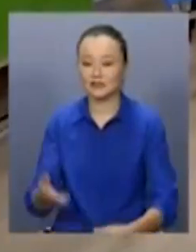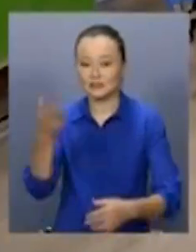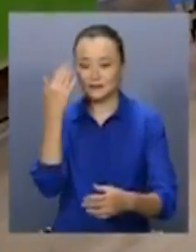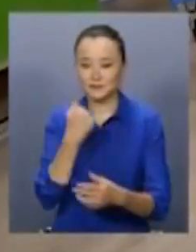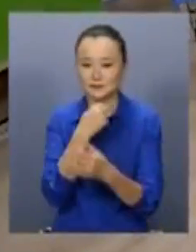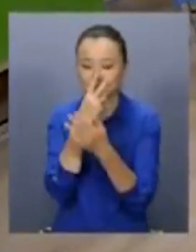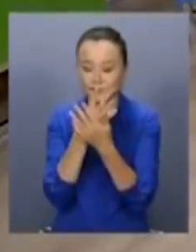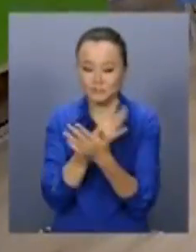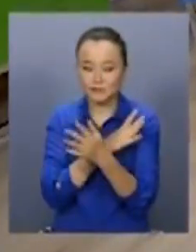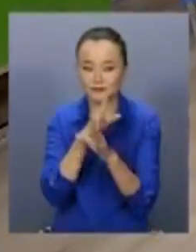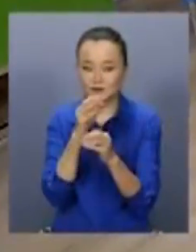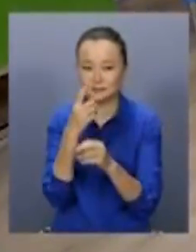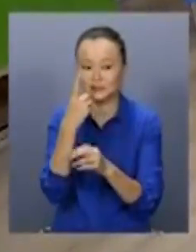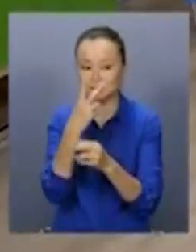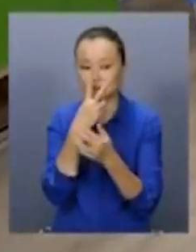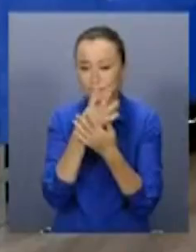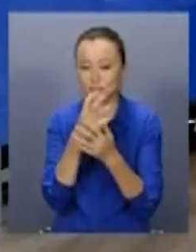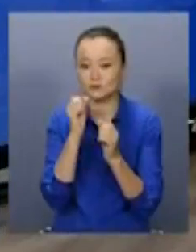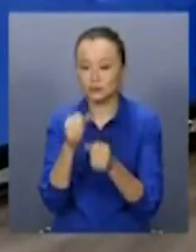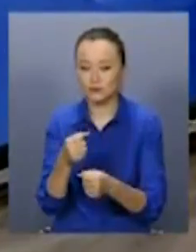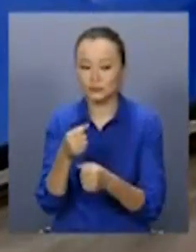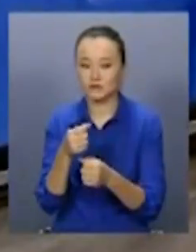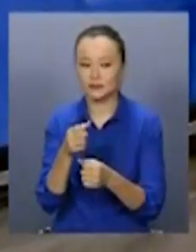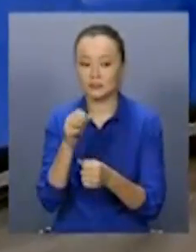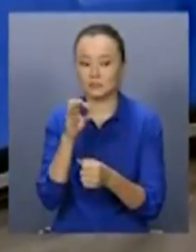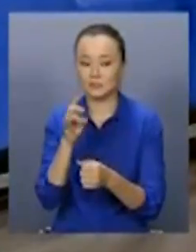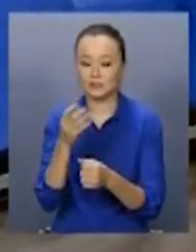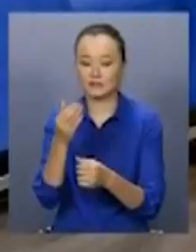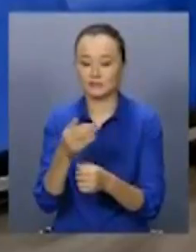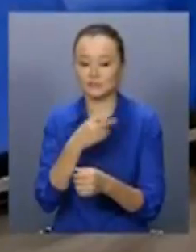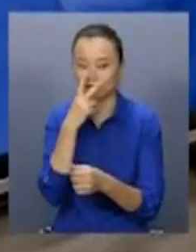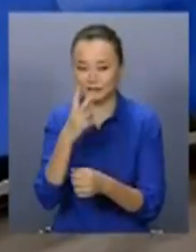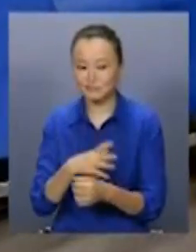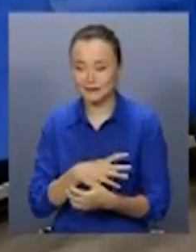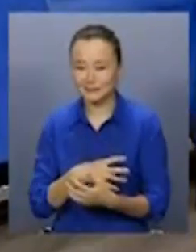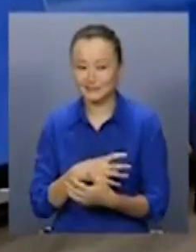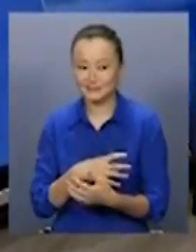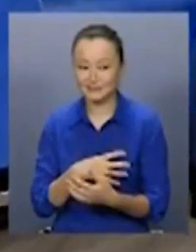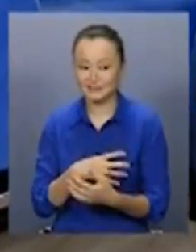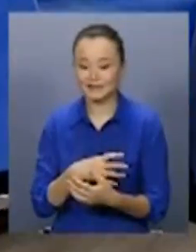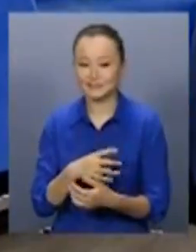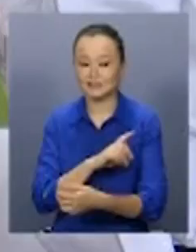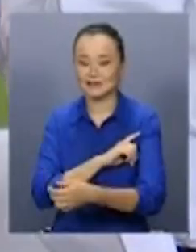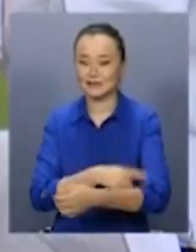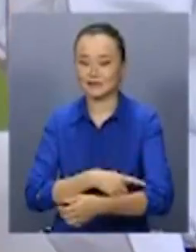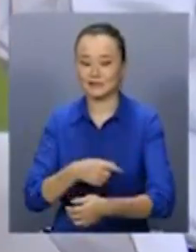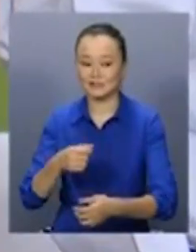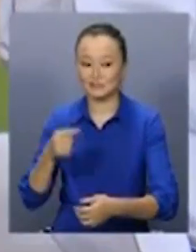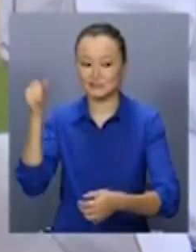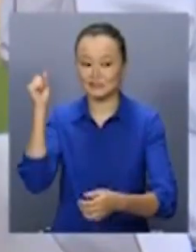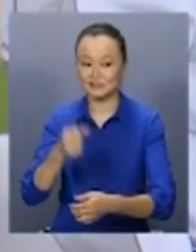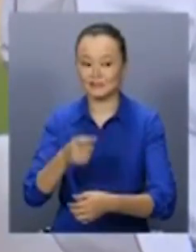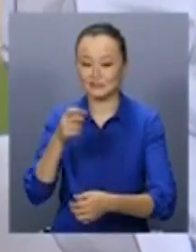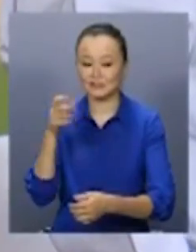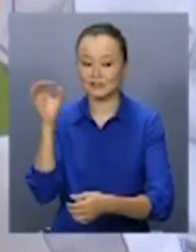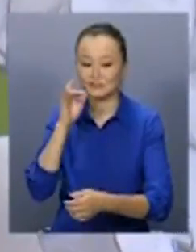көрсеткен әдіс тәсілдердің біреуін ғана көрсетсек, өйткені Аман ағаның қимыл қозғалысын көріп тұрсыз ғой. Жаңа ұрған кезде дыбыс естіліп